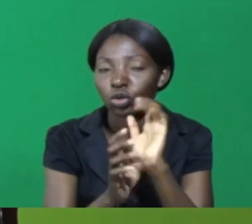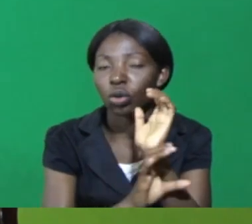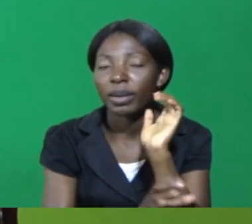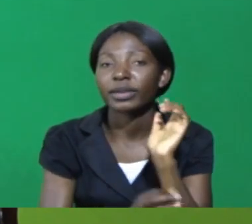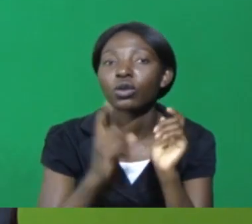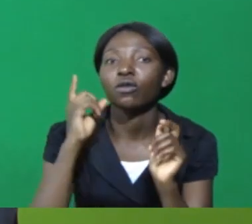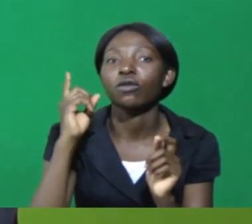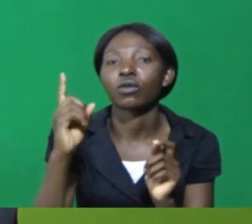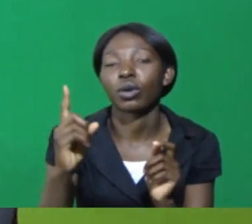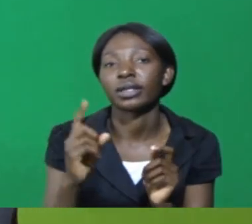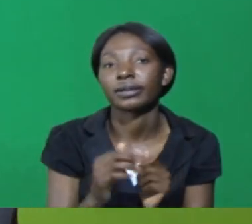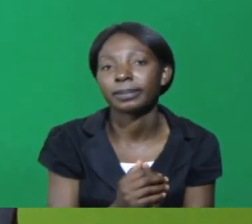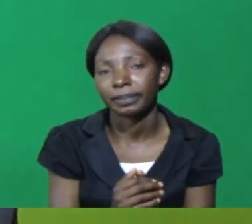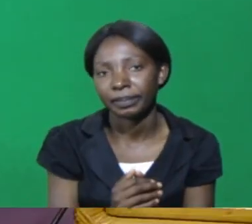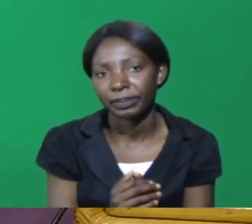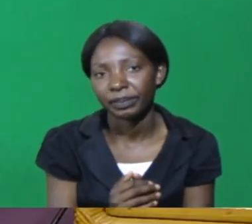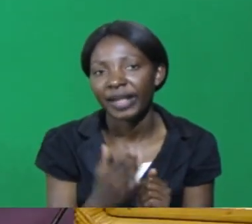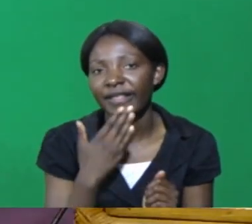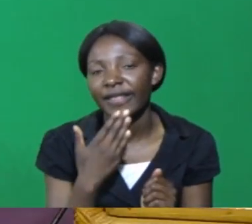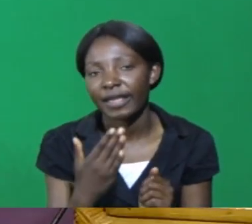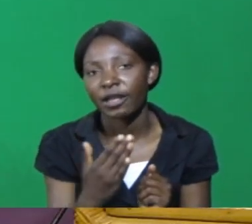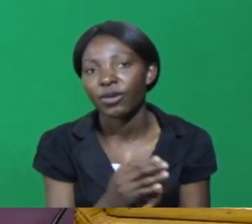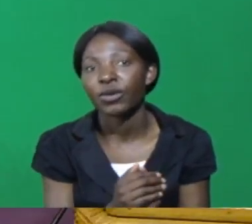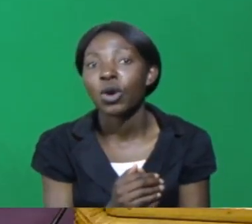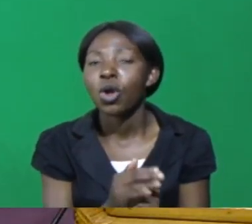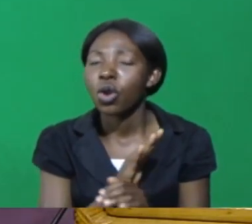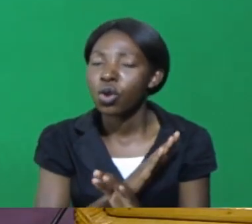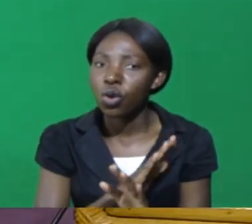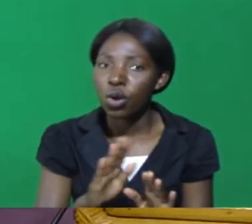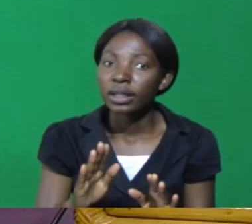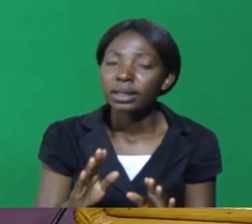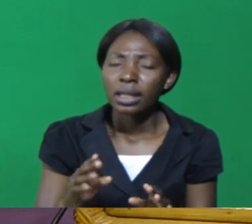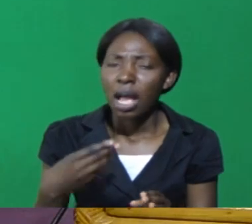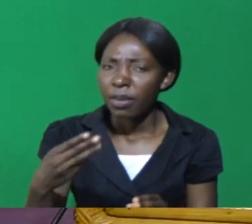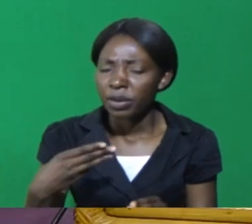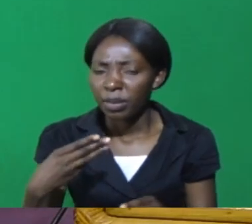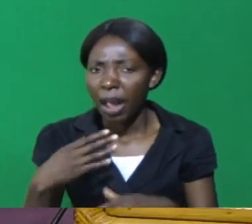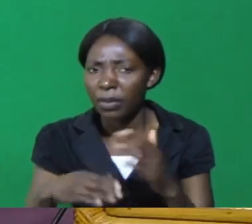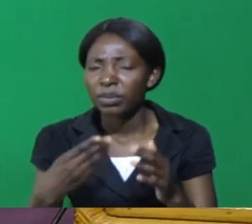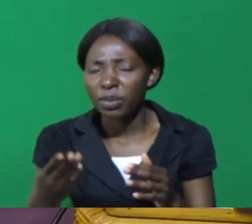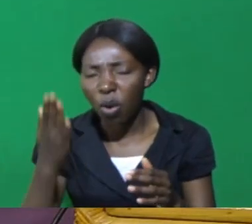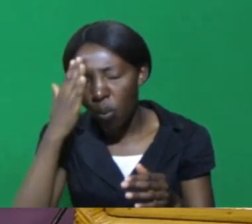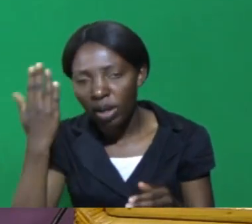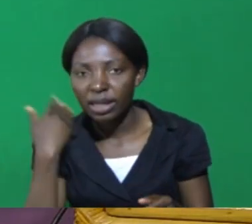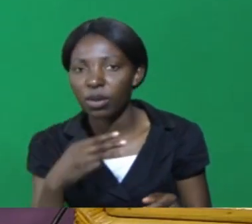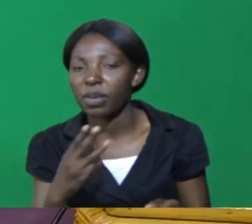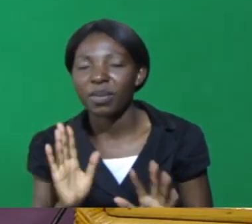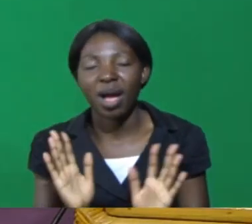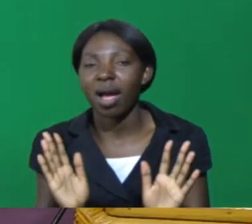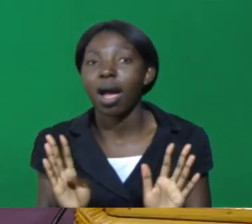kunoita chiprofita chatiri kufamba nacho. Maite henyu. Saka hakusi kudivi kwematerrorist pastor. Kwekuti munhu angadai